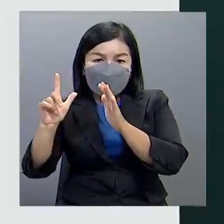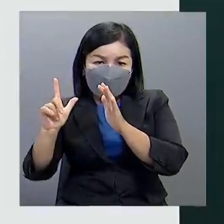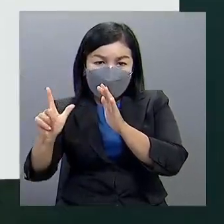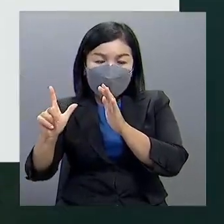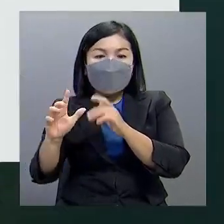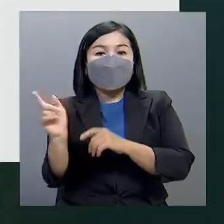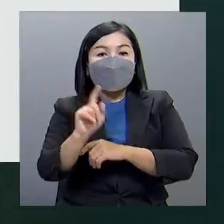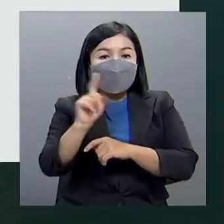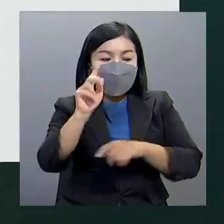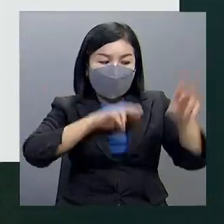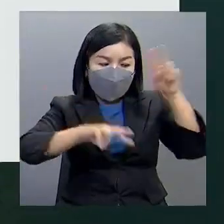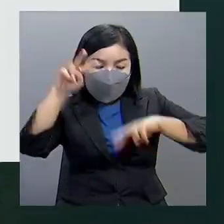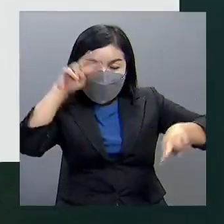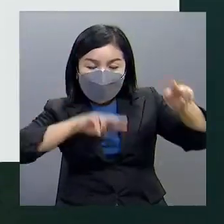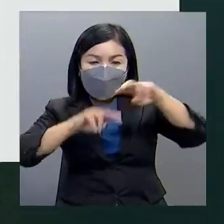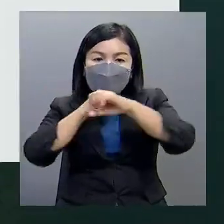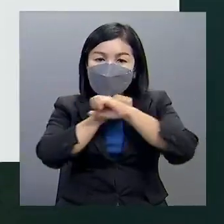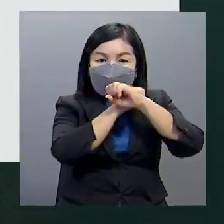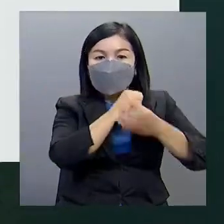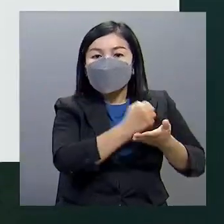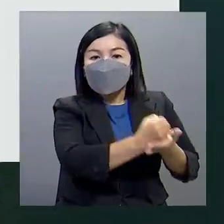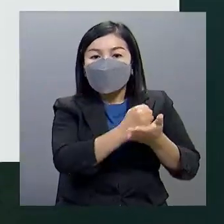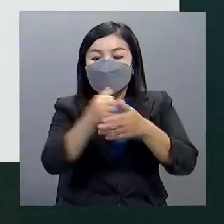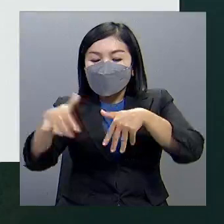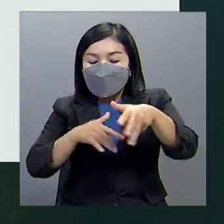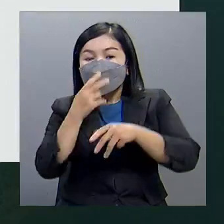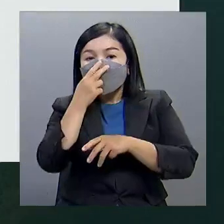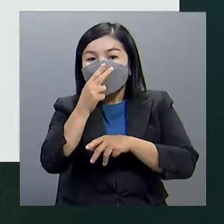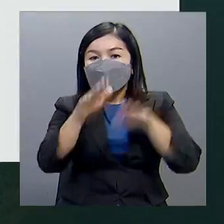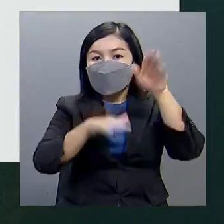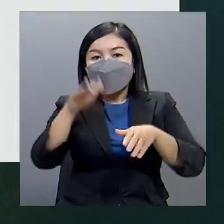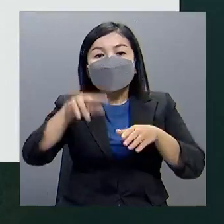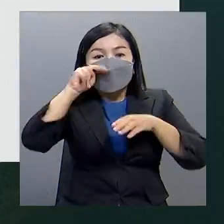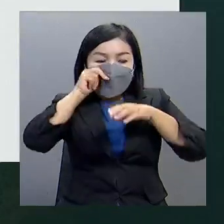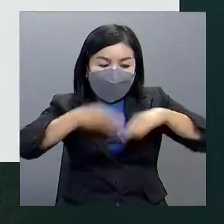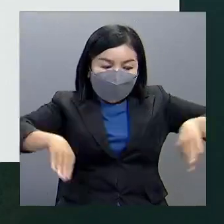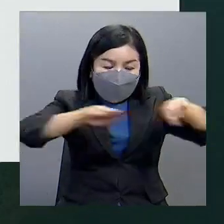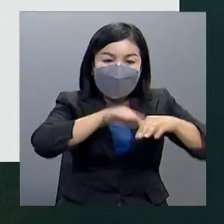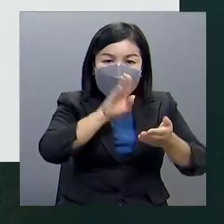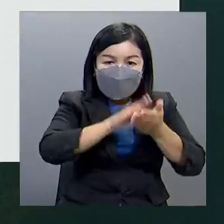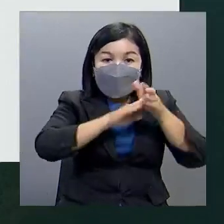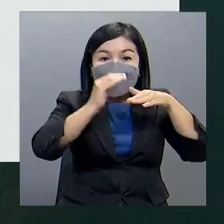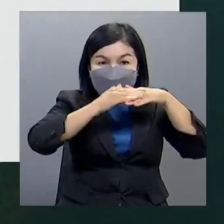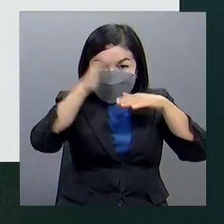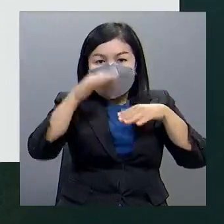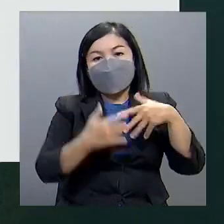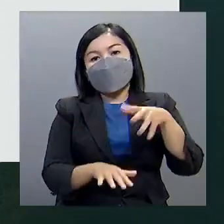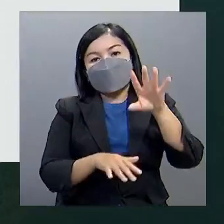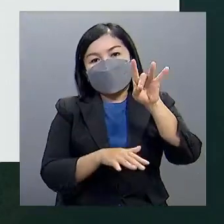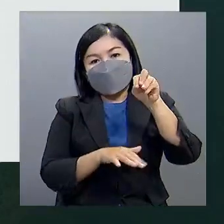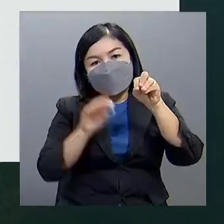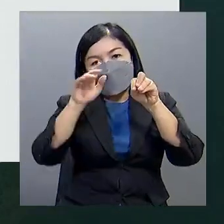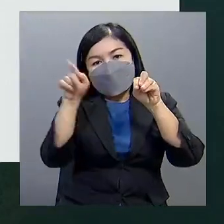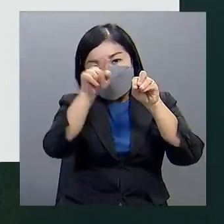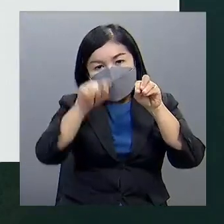รายงานอ่างเก็บน้ำขนาดใหญ่ที่มีปริมาณน้ำเกินร้อยละ 80มี 3อ่างนะคะคือแม่น้ำสมบูรณ์ชนบางพระหนองปลาไหล